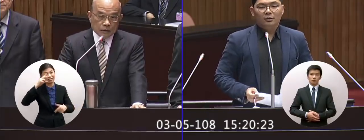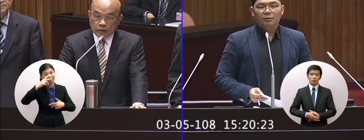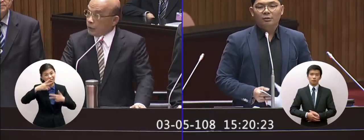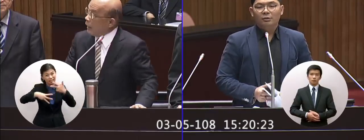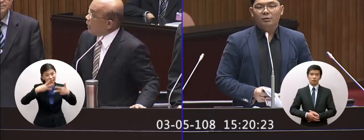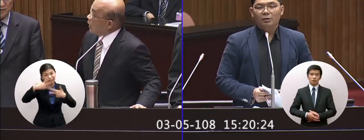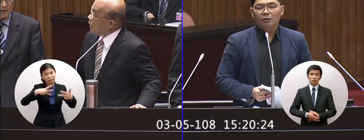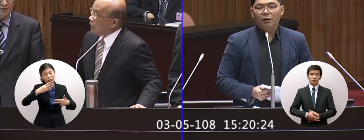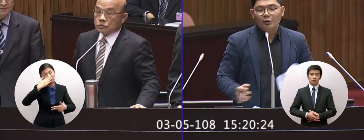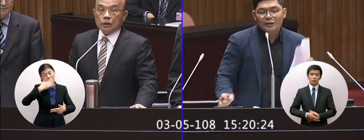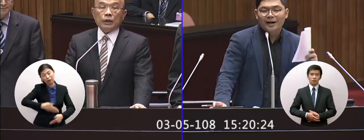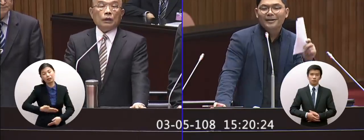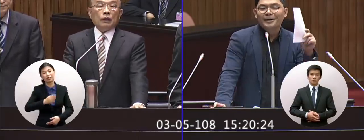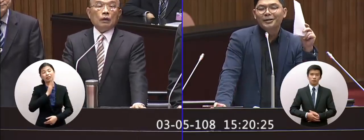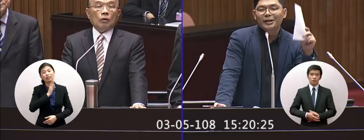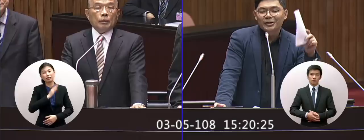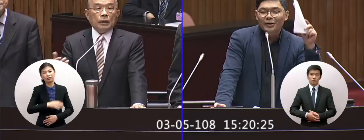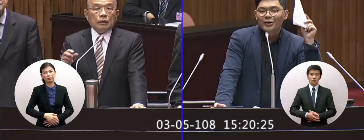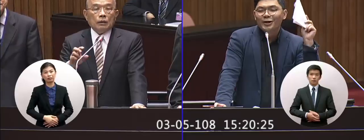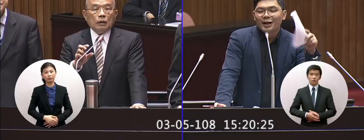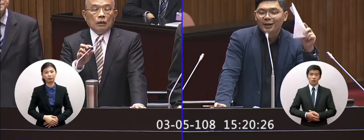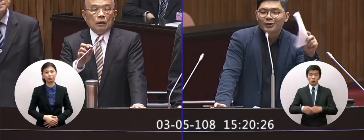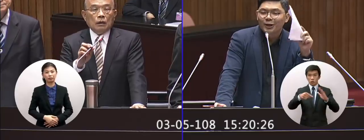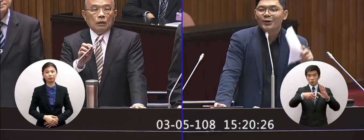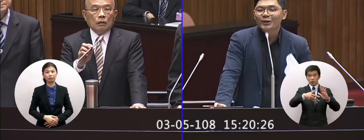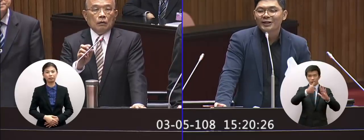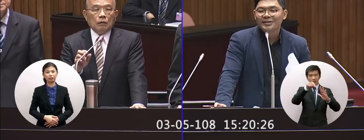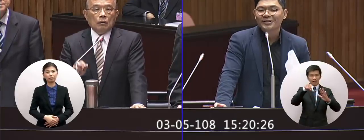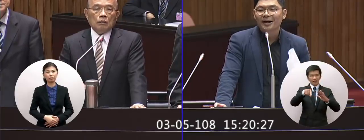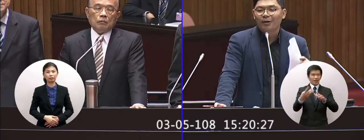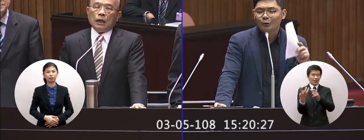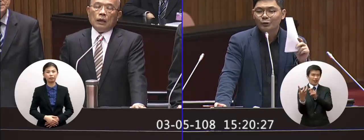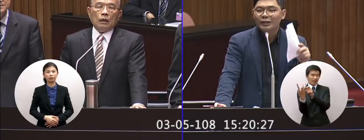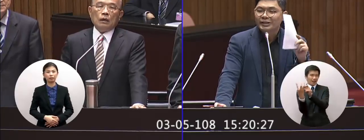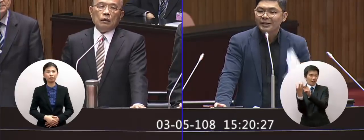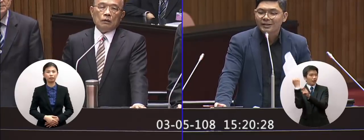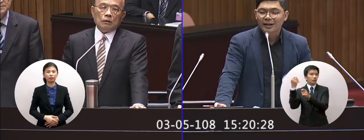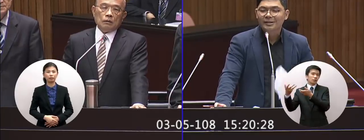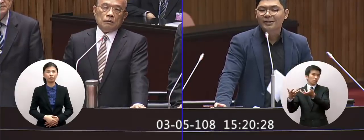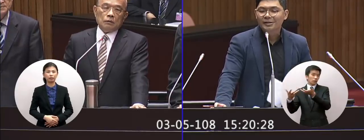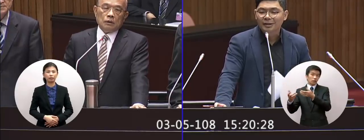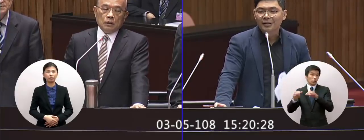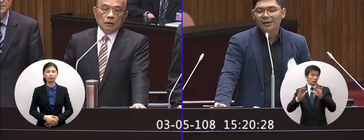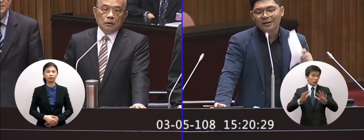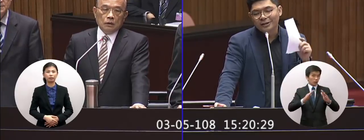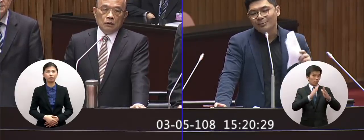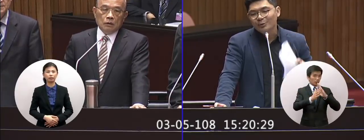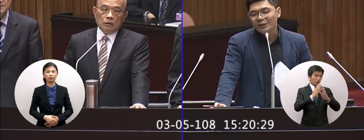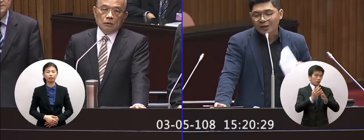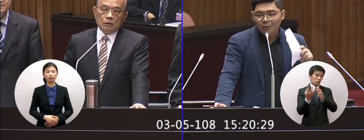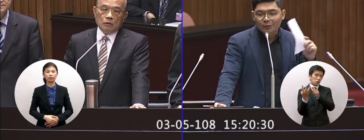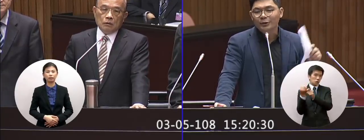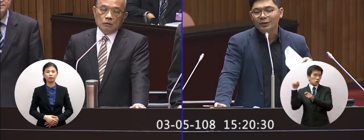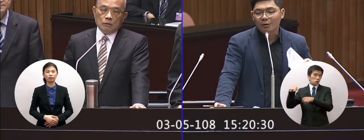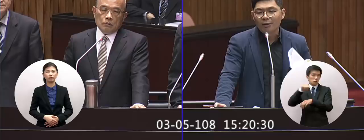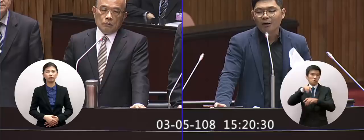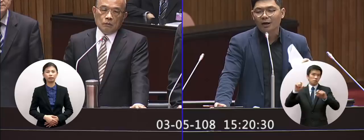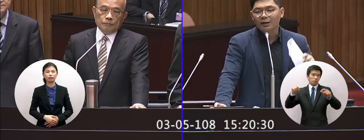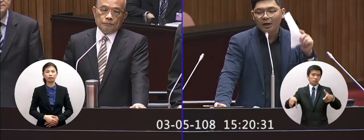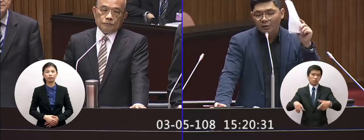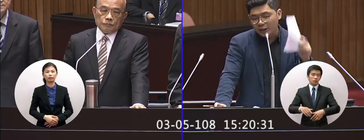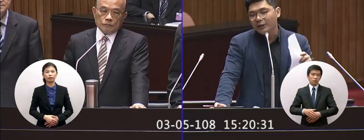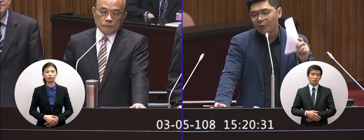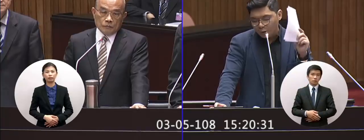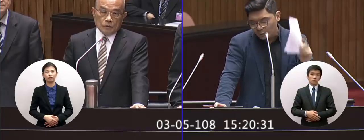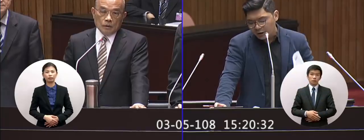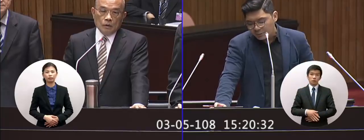下，对不对？ 对。 所以这个是很久很久以前的事了。我觉得现在的战争已经不是像过去那个状